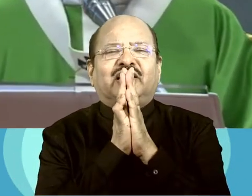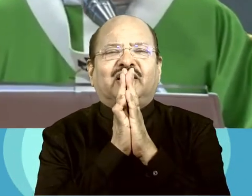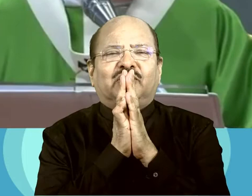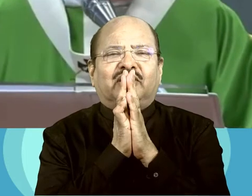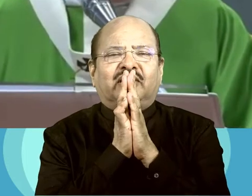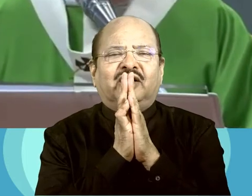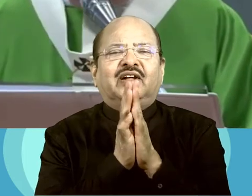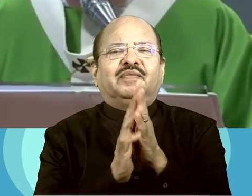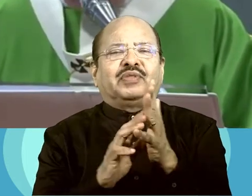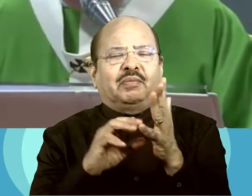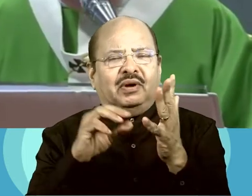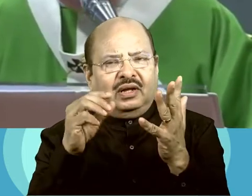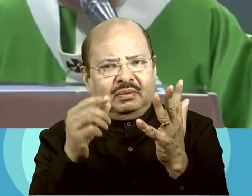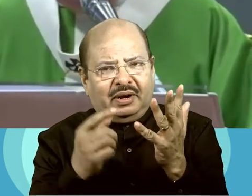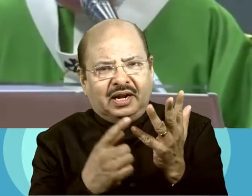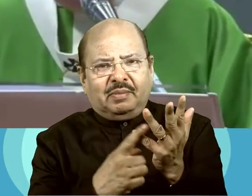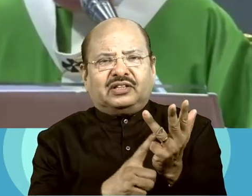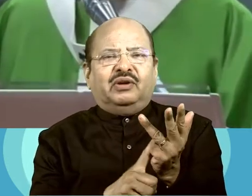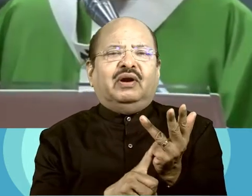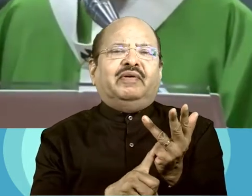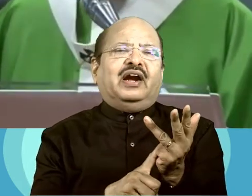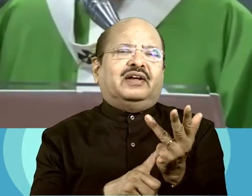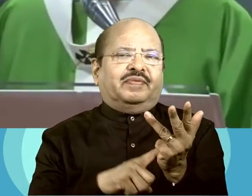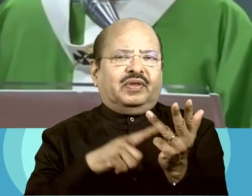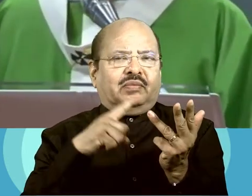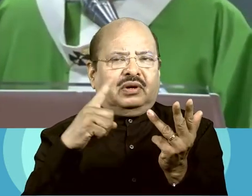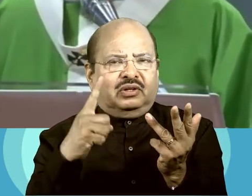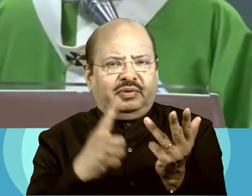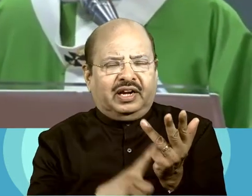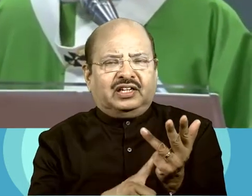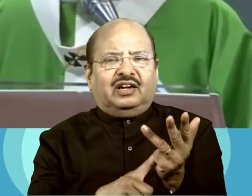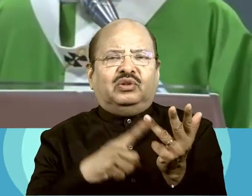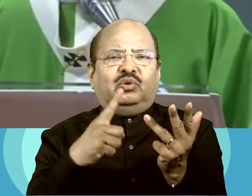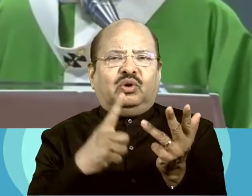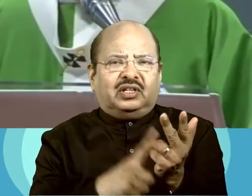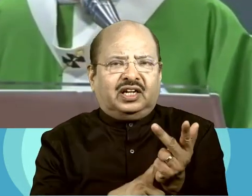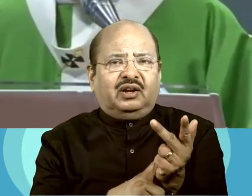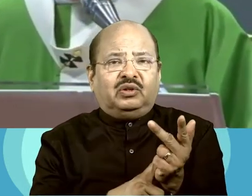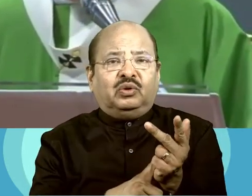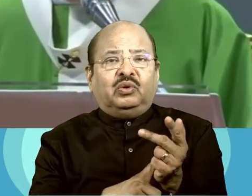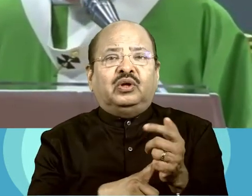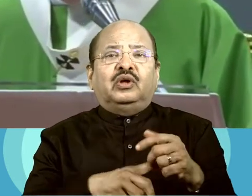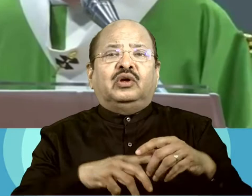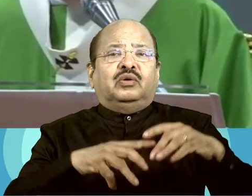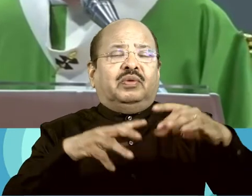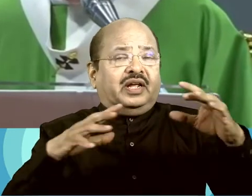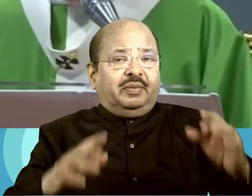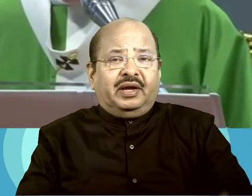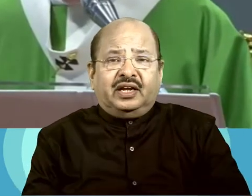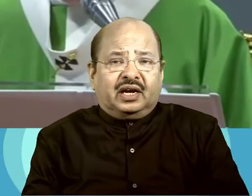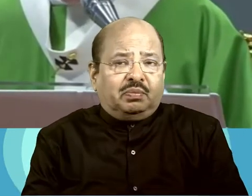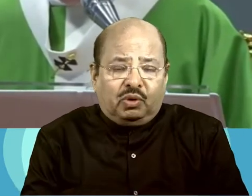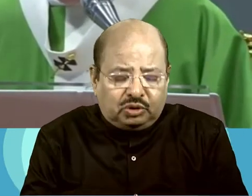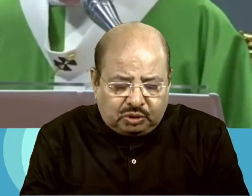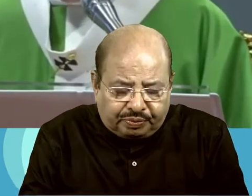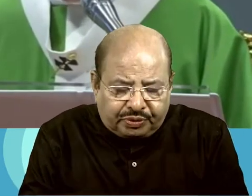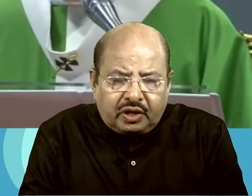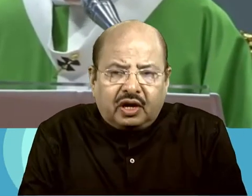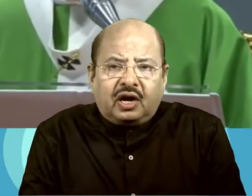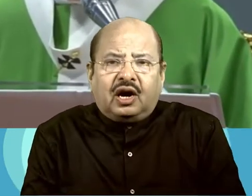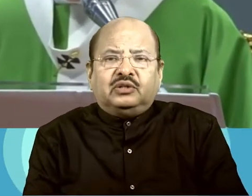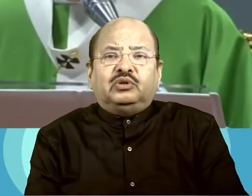മോഡലായിട്ട് സ്വീകരിക്കുന്നതിൽ നമ്മൾ മരിയ ഭക്തിയുള്ളവരാണ്. നമ്മൾ നൊവേന ചെല്ലുന്നു, വധ ചെല്ലുന്നു, വിൽഗിരിമേജിനൊക്കെ